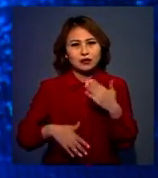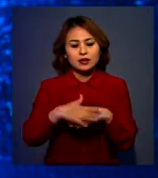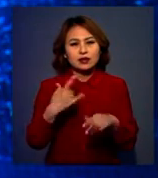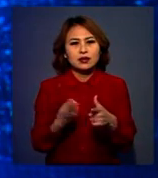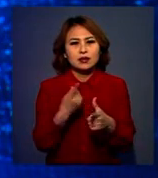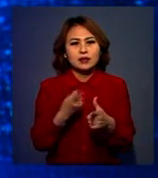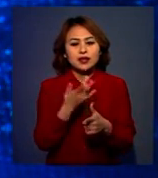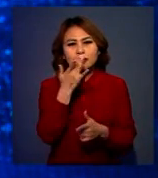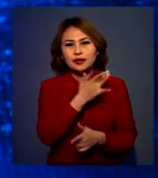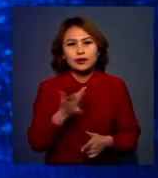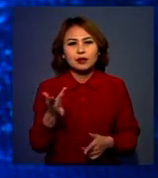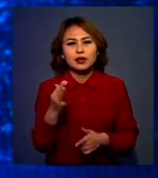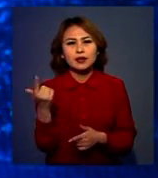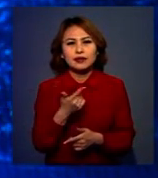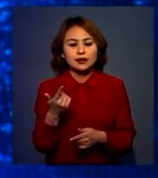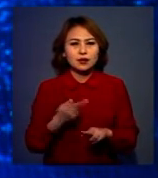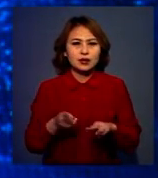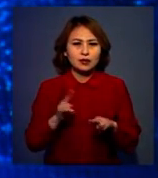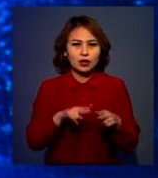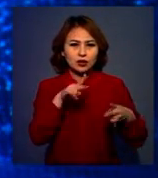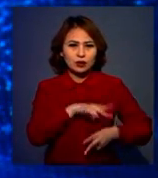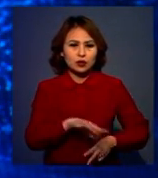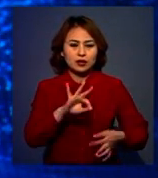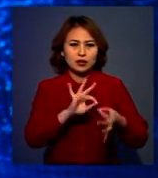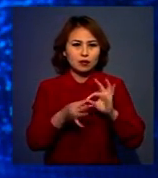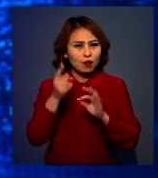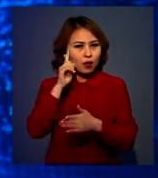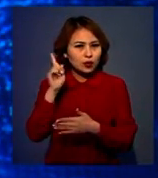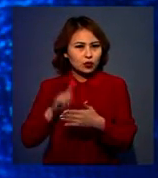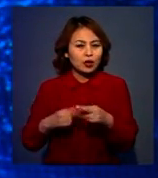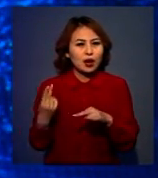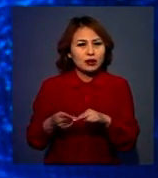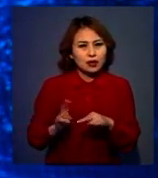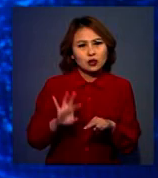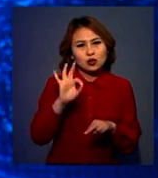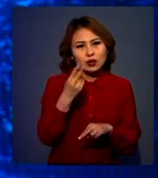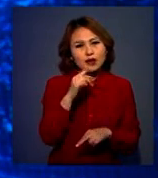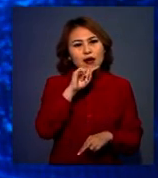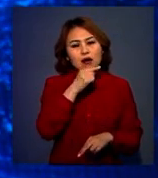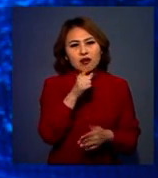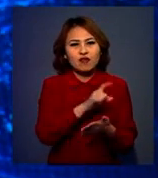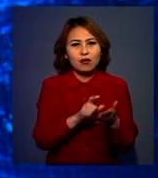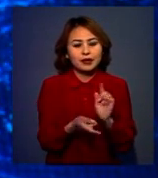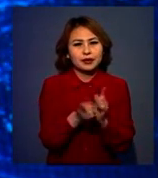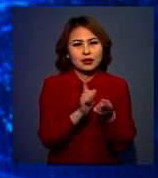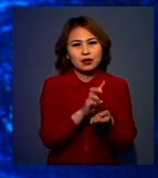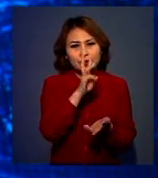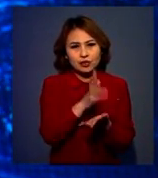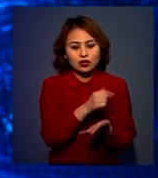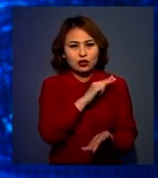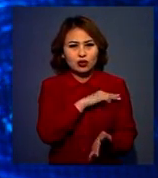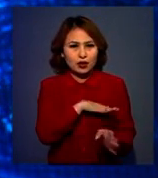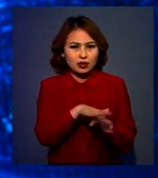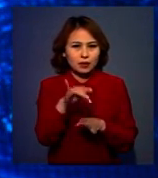басшысы еліміздің сарабдал саясатының кепілі ретінде тынымсыз еңбек ететініне сенім мол. Сонымен қатар әлеуметтік экономикалық реформаларда